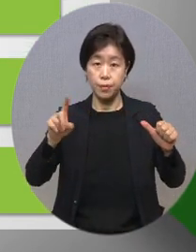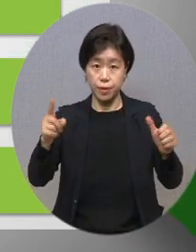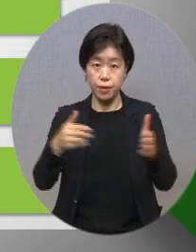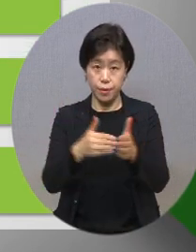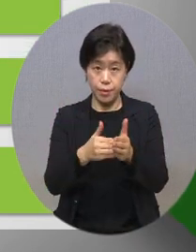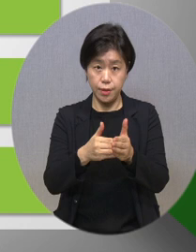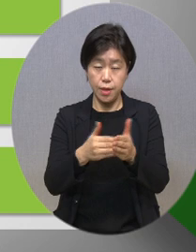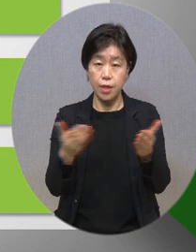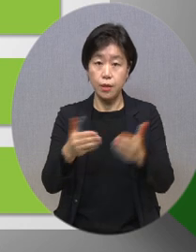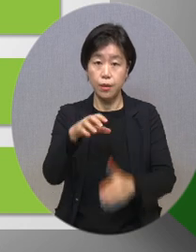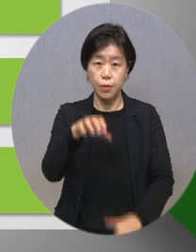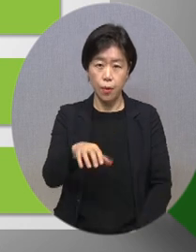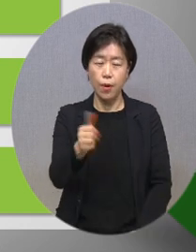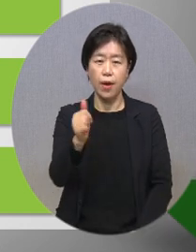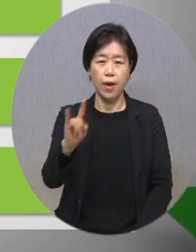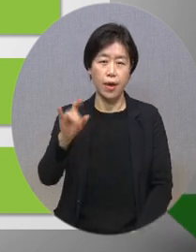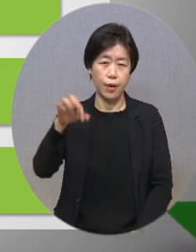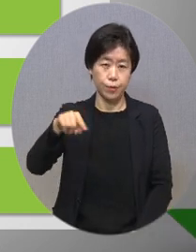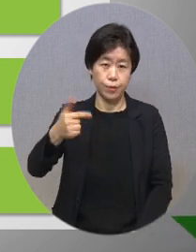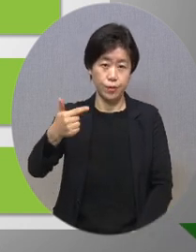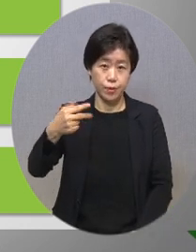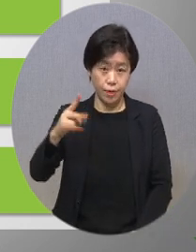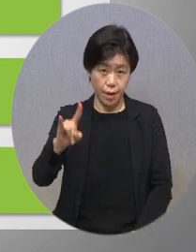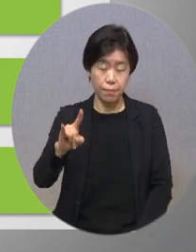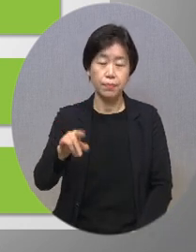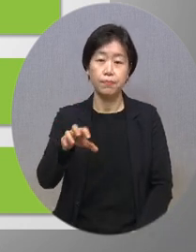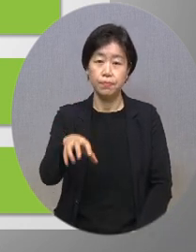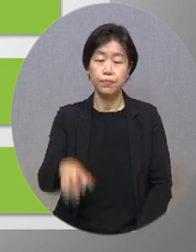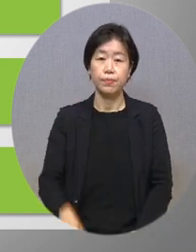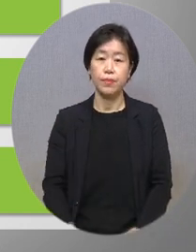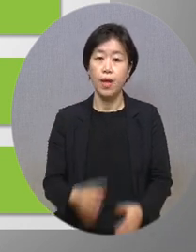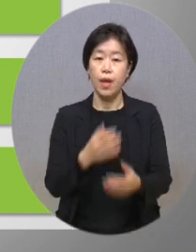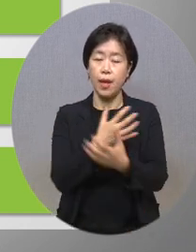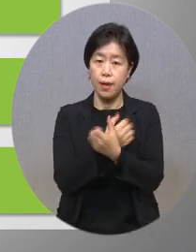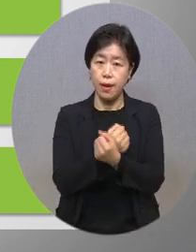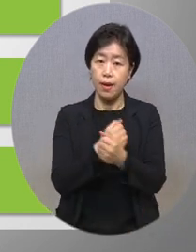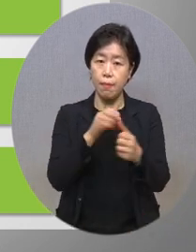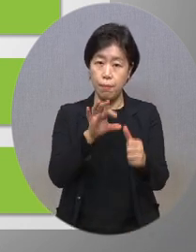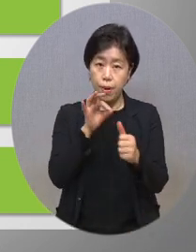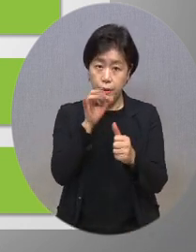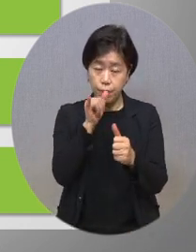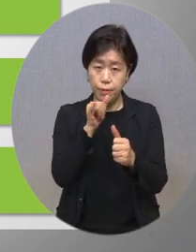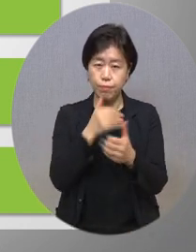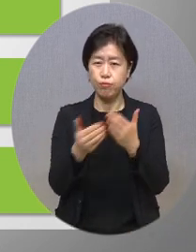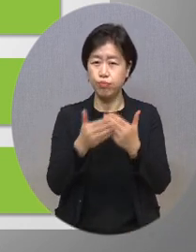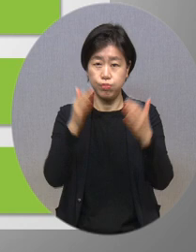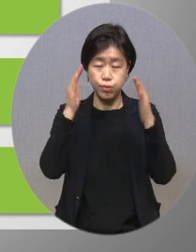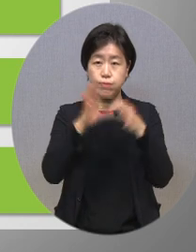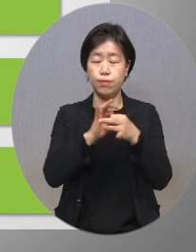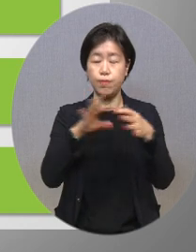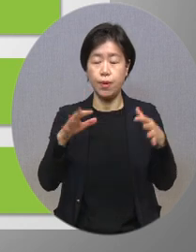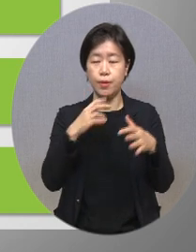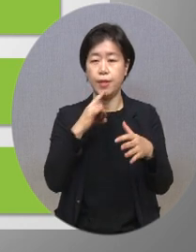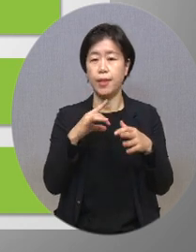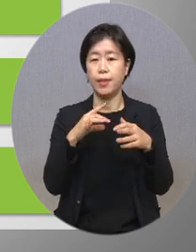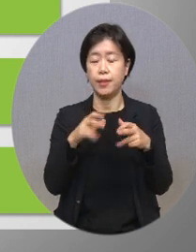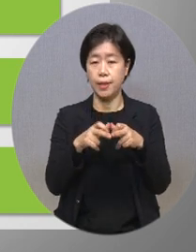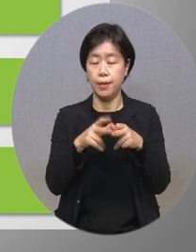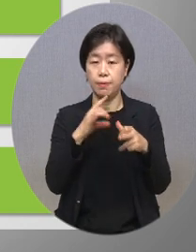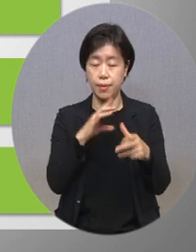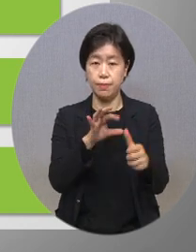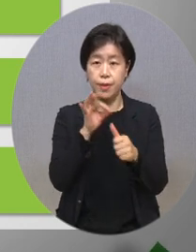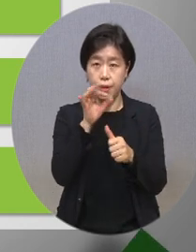부산광역시 해운대구입니다. 경력과 학력은 무관하며 계약직을 채용합니다. 장애인만 채용하며 담당